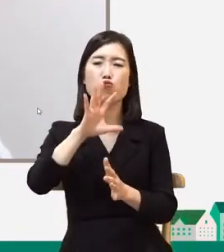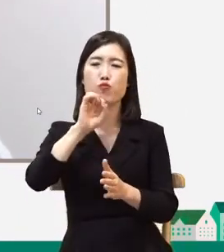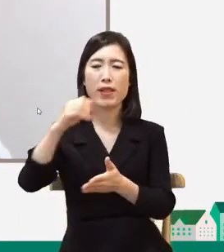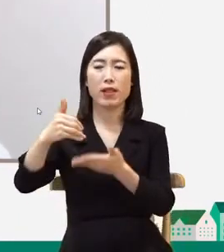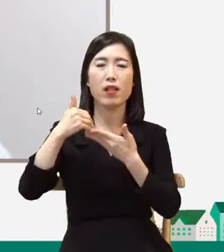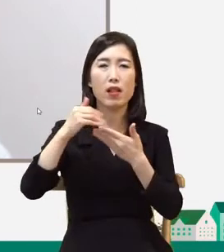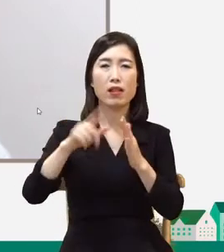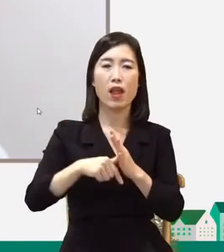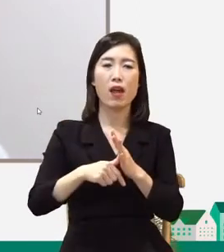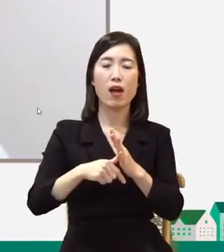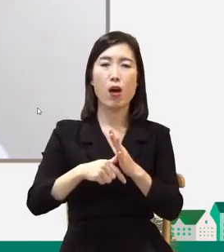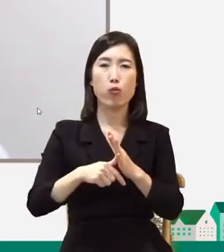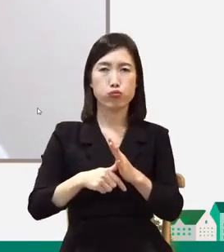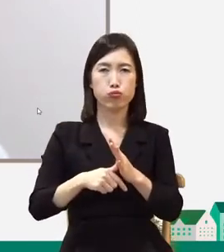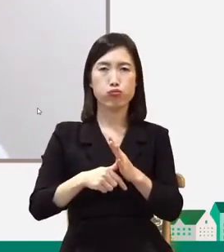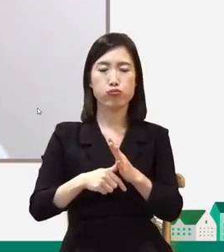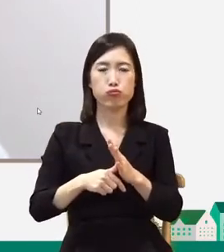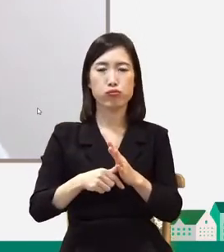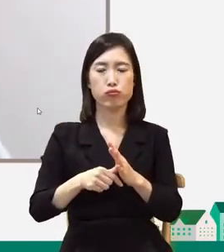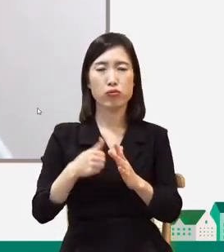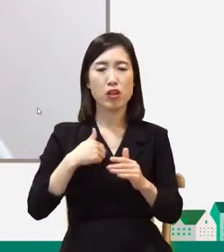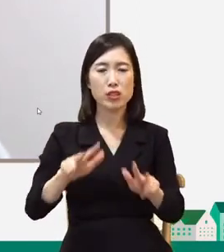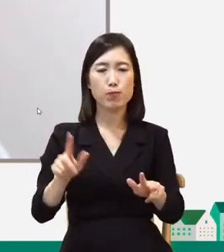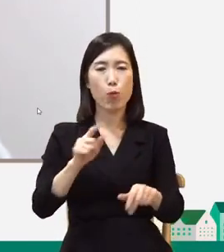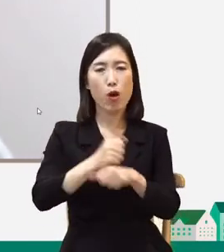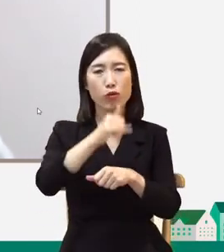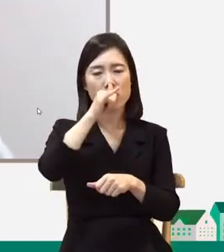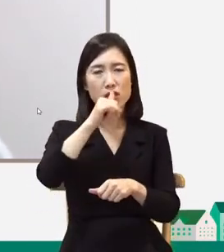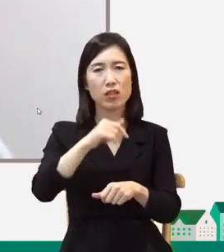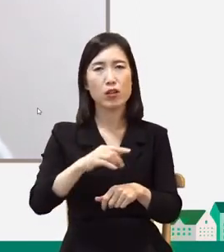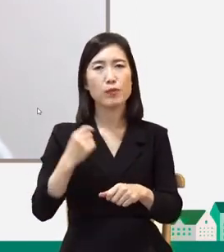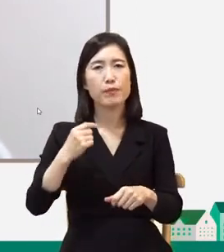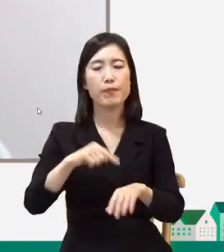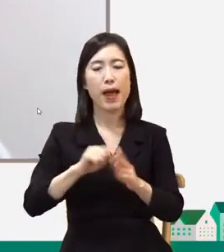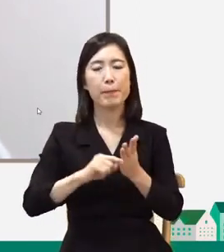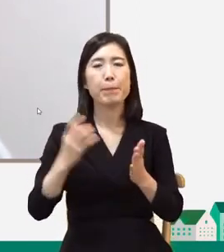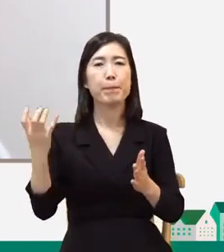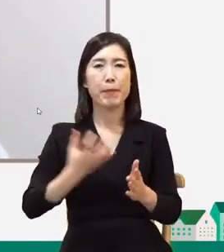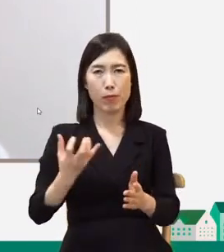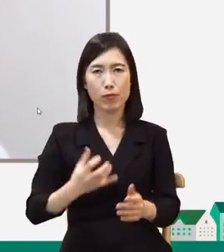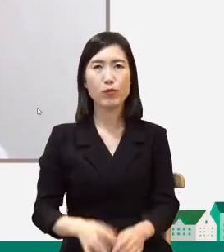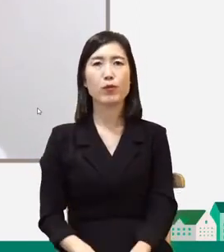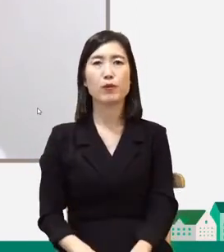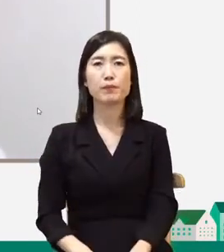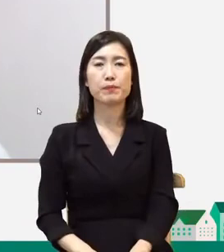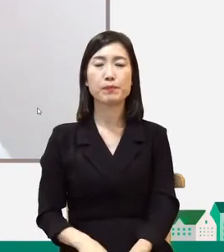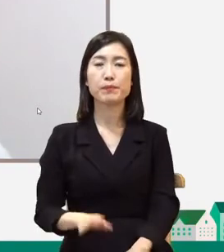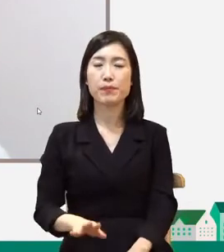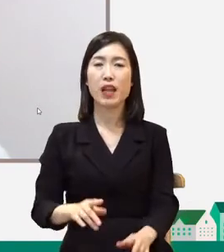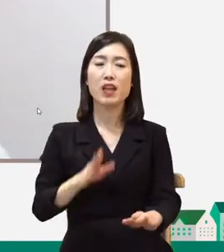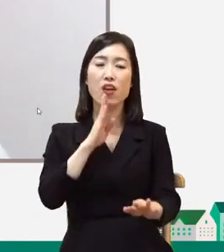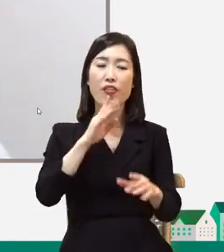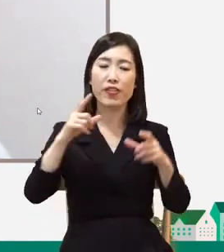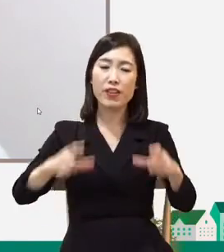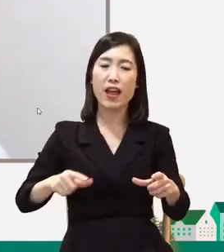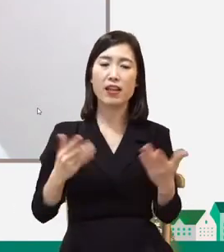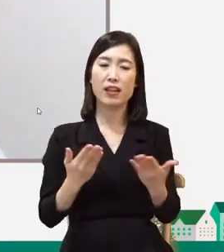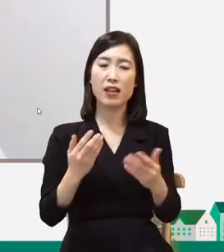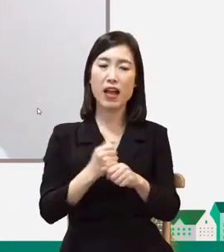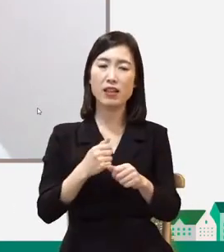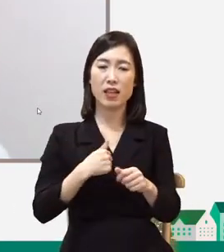때마다 굉장히 가슴이 아프고 이런 현장에서 노출되고 있는 사회복지사들이